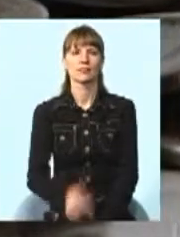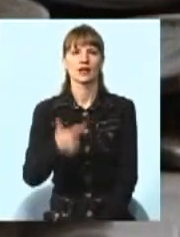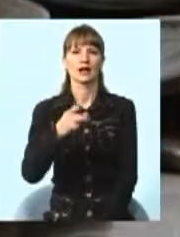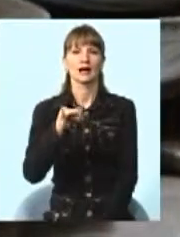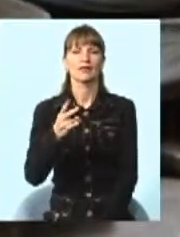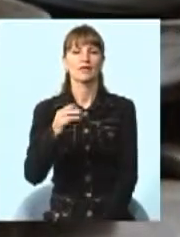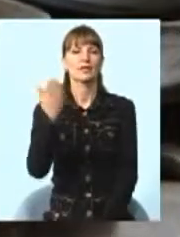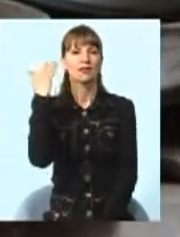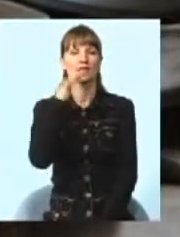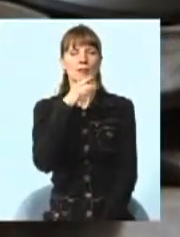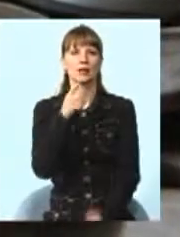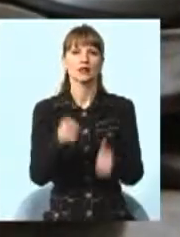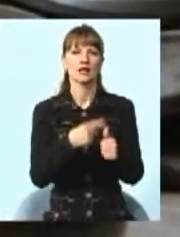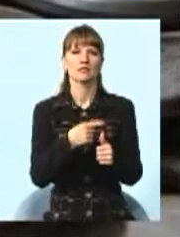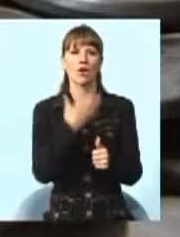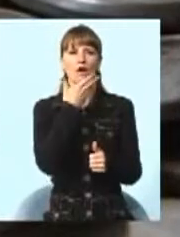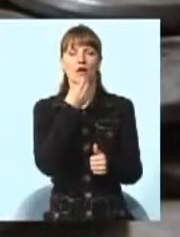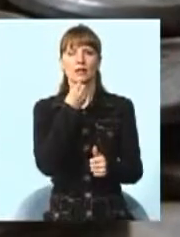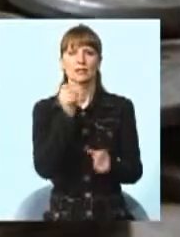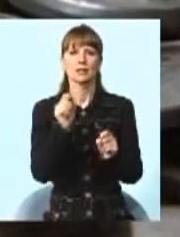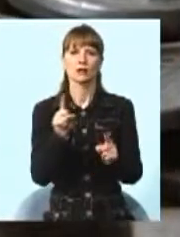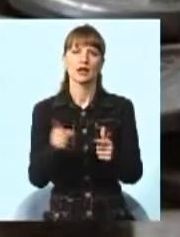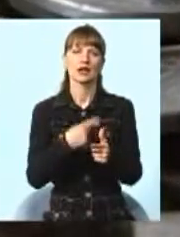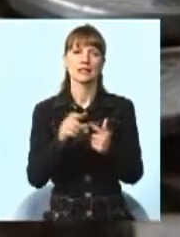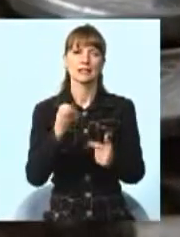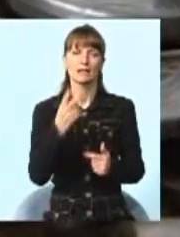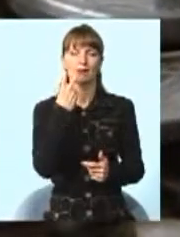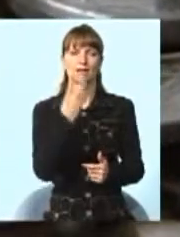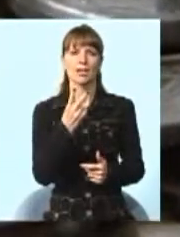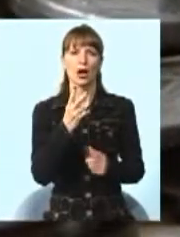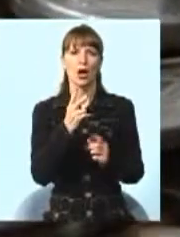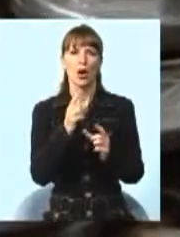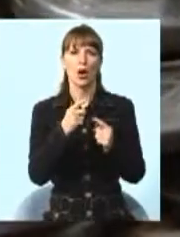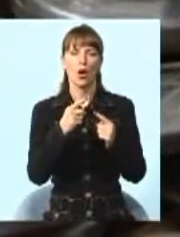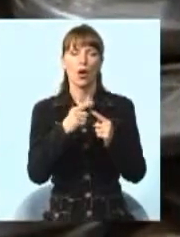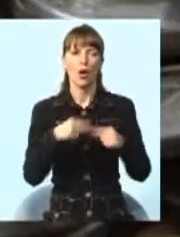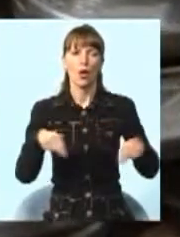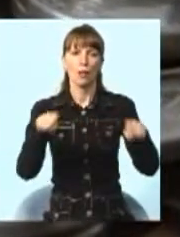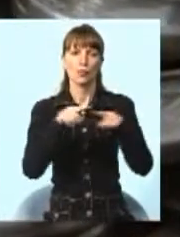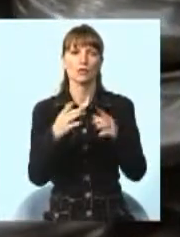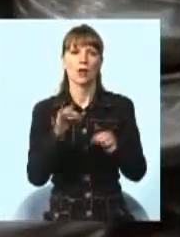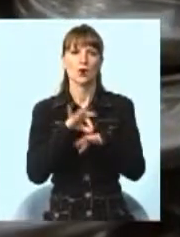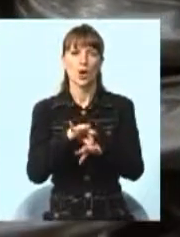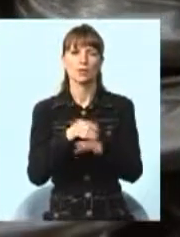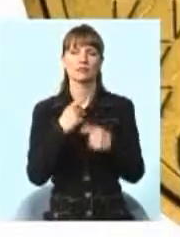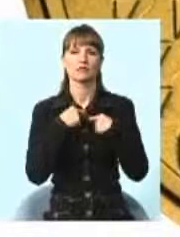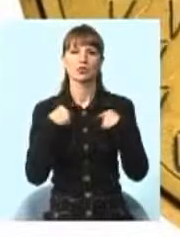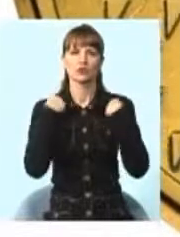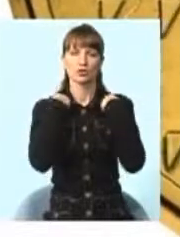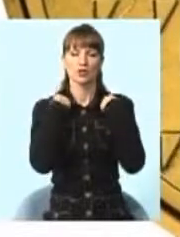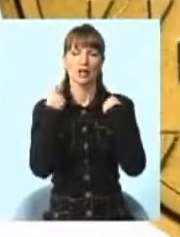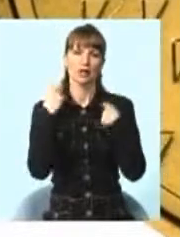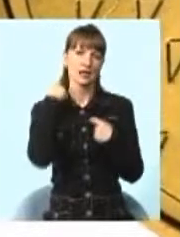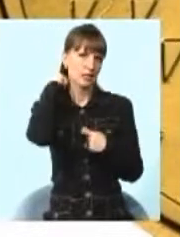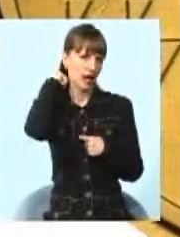Гривнею за прадавніх часів називали прикрасу золота або срібла у вигляді обруча, який носили на шиї, тобто на загривку.